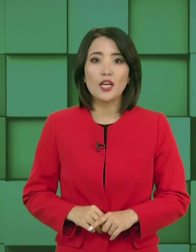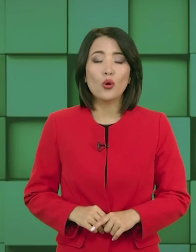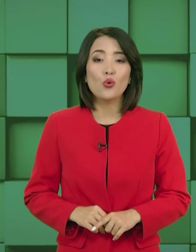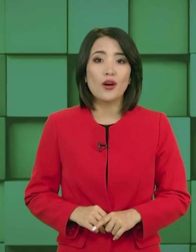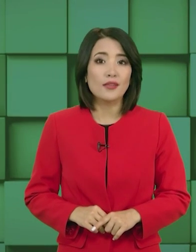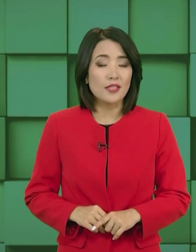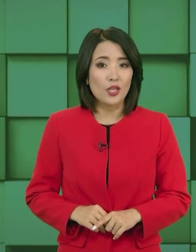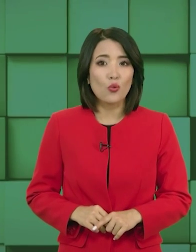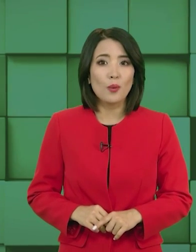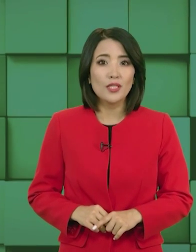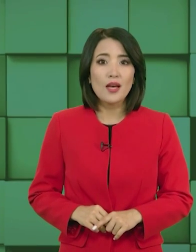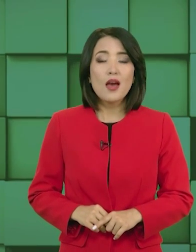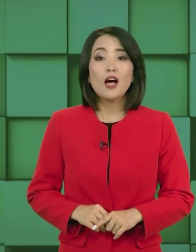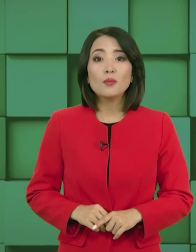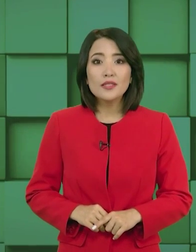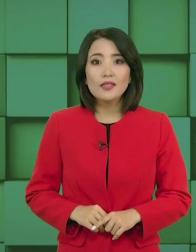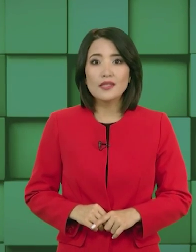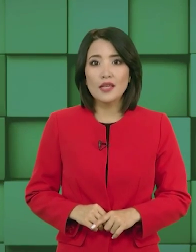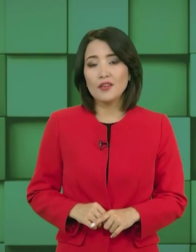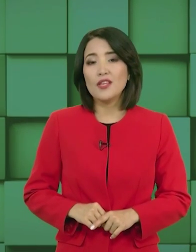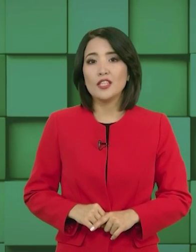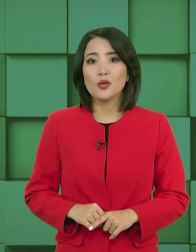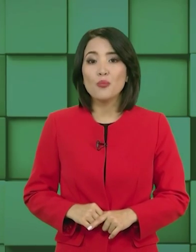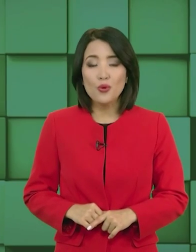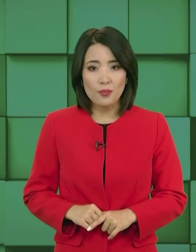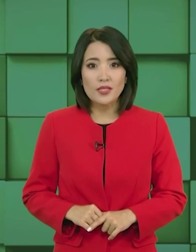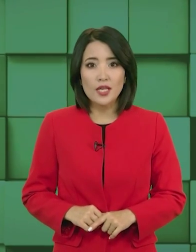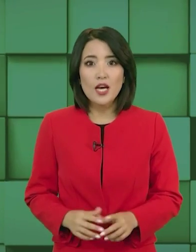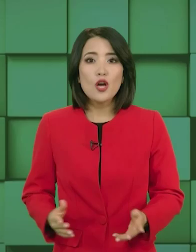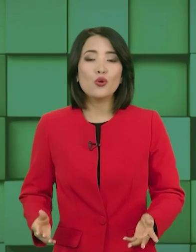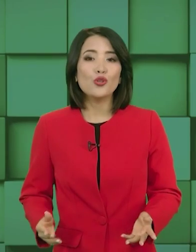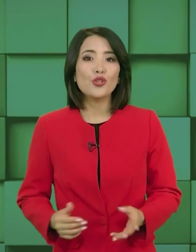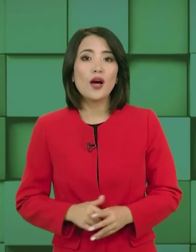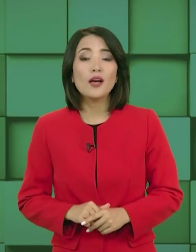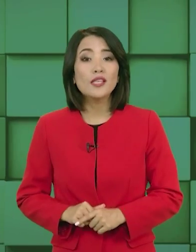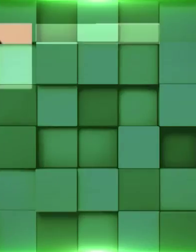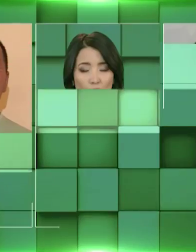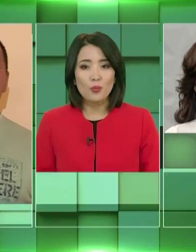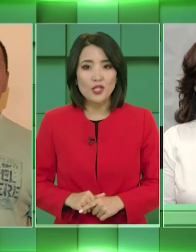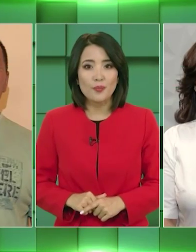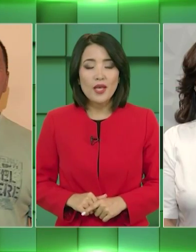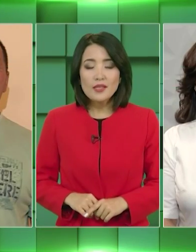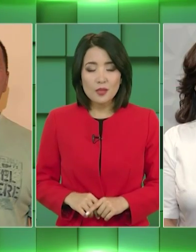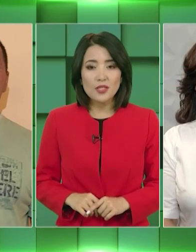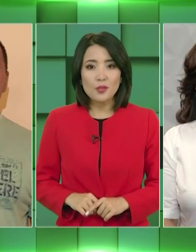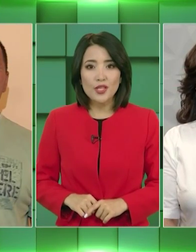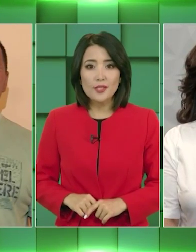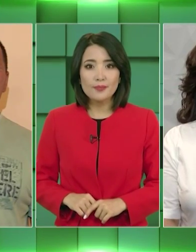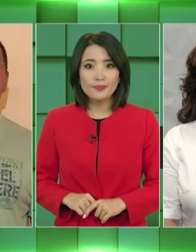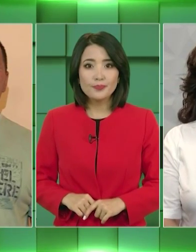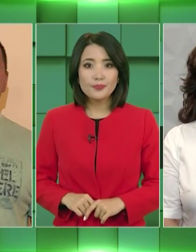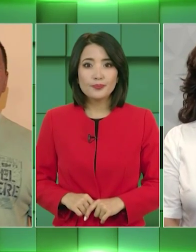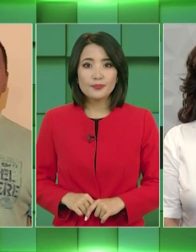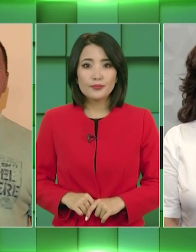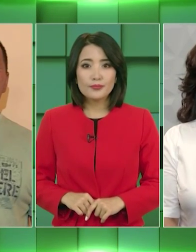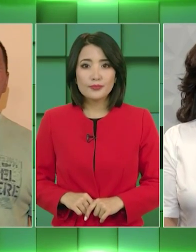жинақтаушы зейнетақы қоры акционерлік қоғамының Алматы қаласындағы филиалының бөлім бастығы Гүлнұр Ағайдароваға қоймақшы. Сәлеметсіз бе, Жарас?